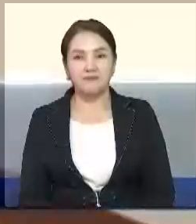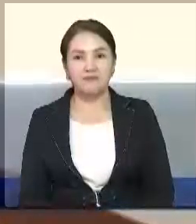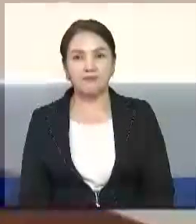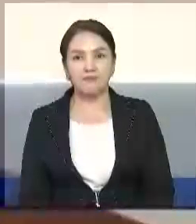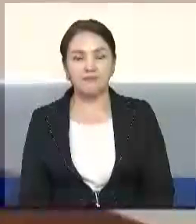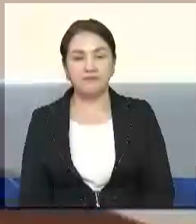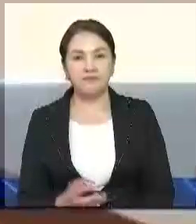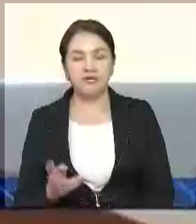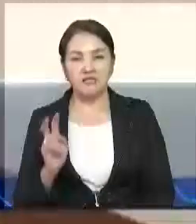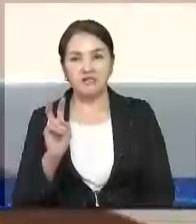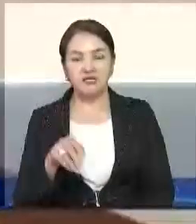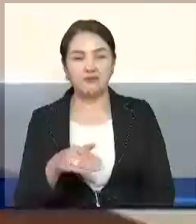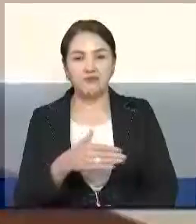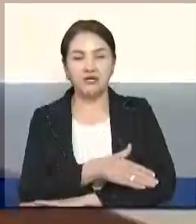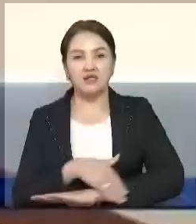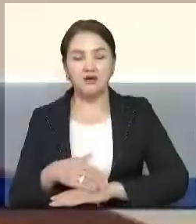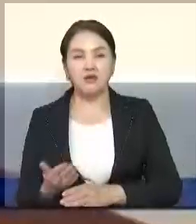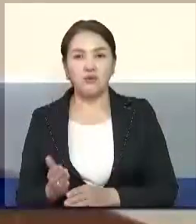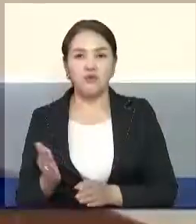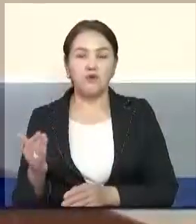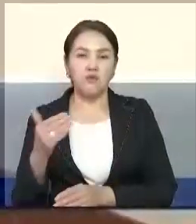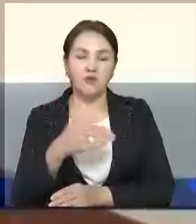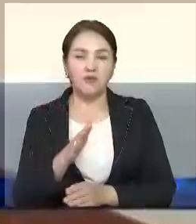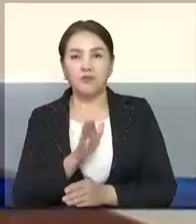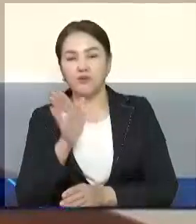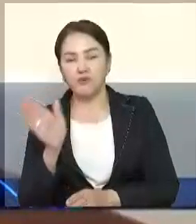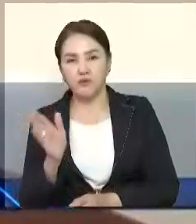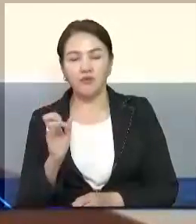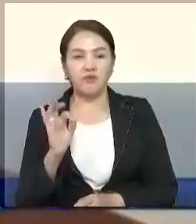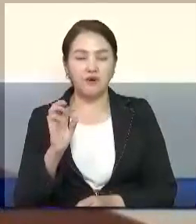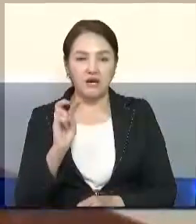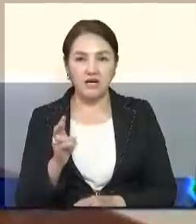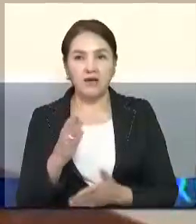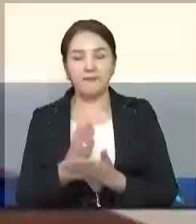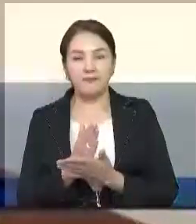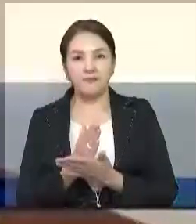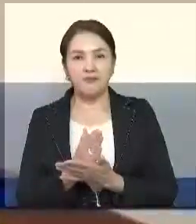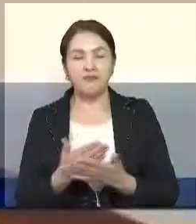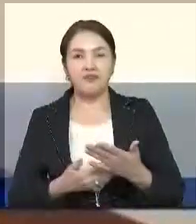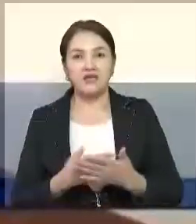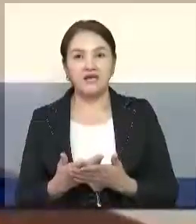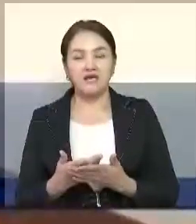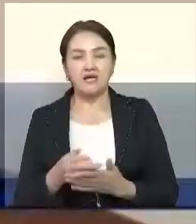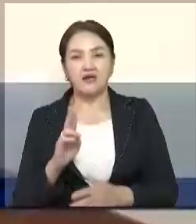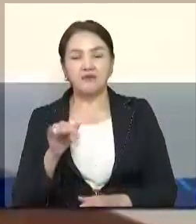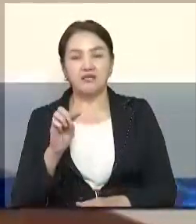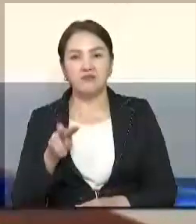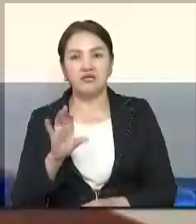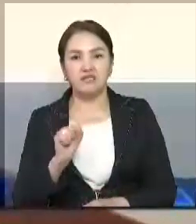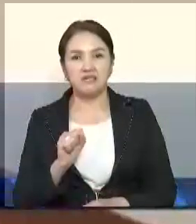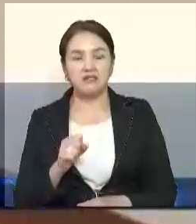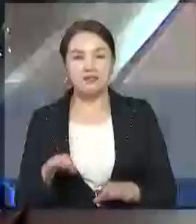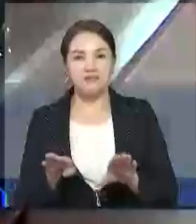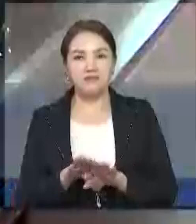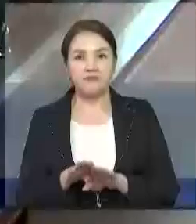же, келе жатасыз да, врач жұбан оңға болып кетуге болады. Правый съезд жасап қою керек мысалы. Келе отырып, ана капитал қаз сияқты болып кететін.